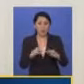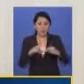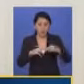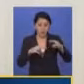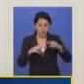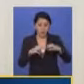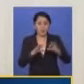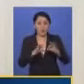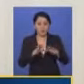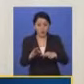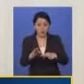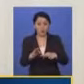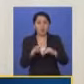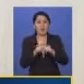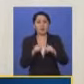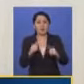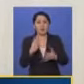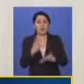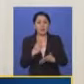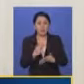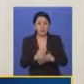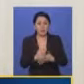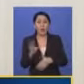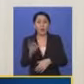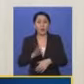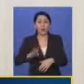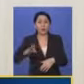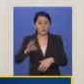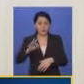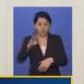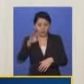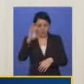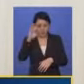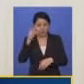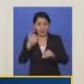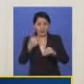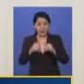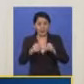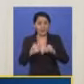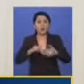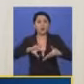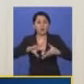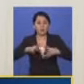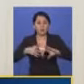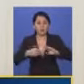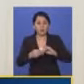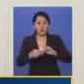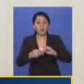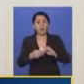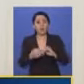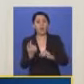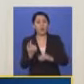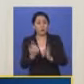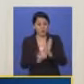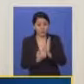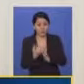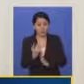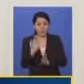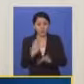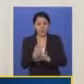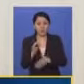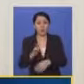салу саласында өсім қарқыны бойынша облыс еліміздегі орташа көрсеткіштерден асып отыр.